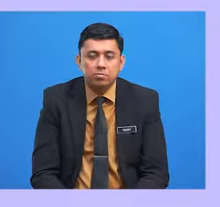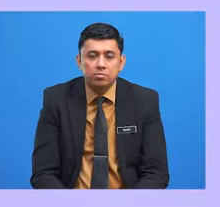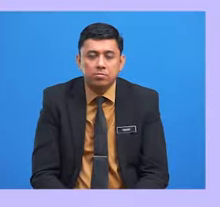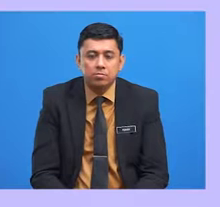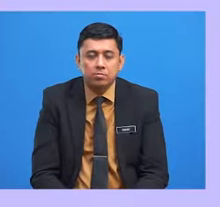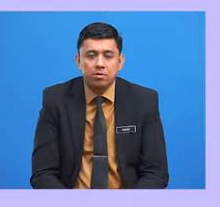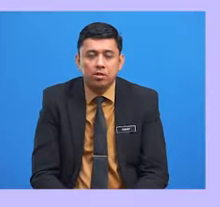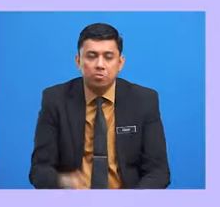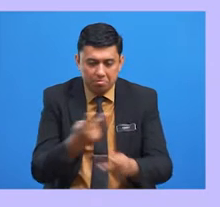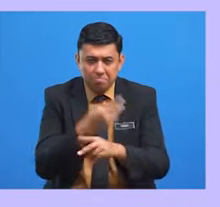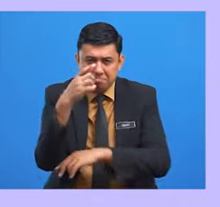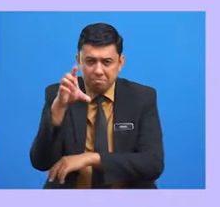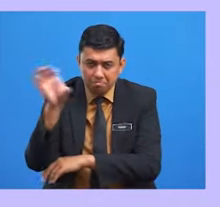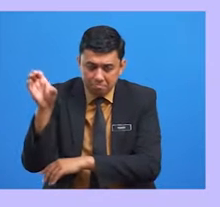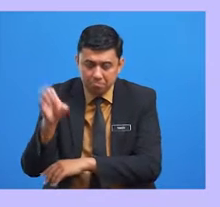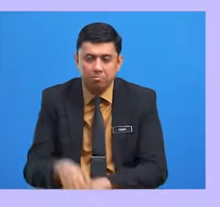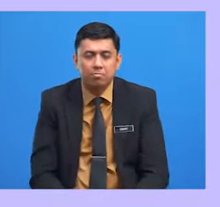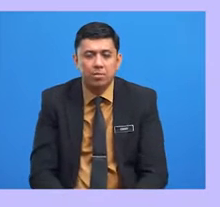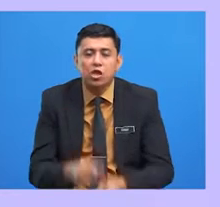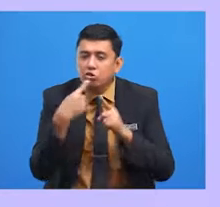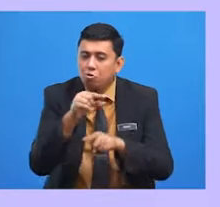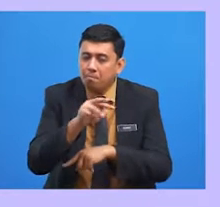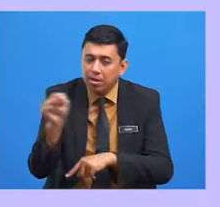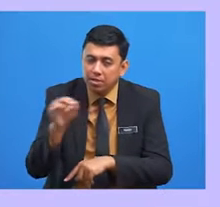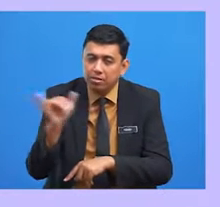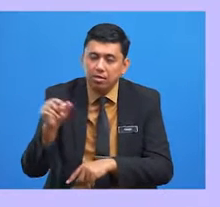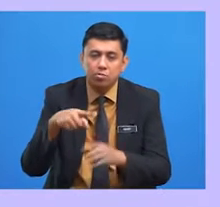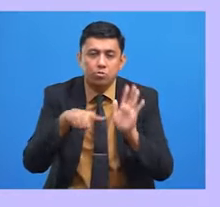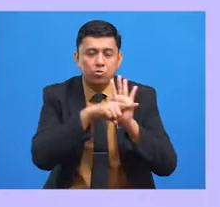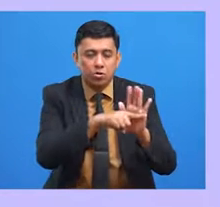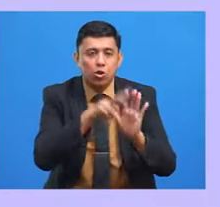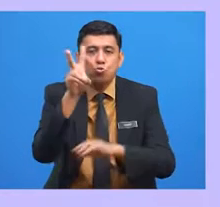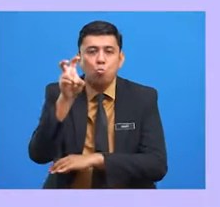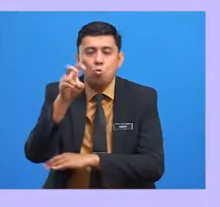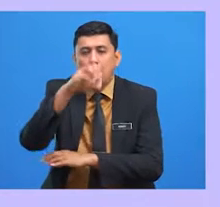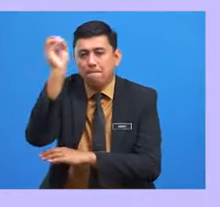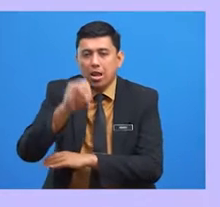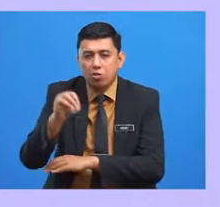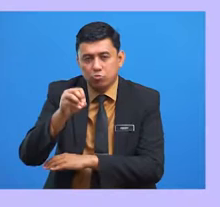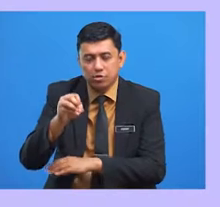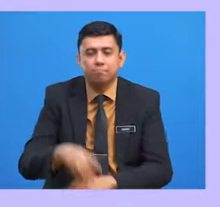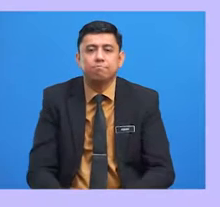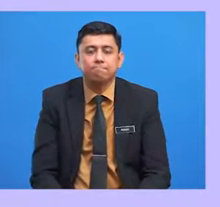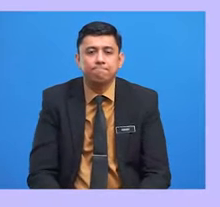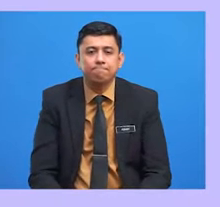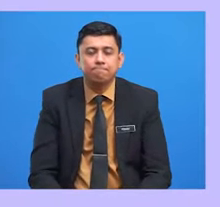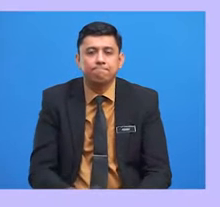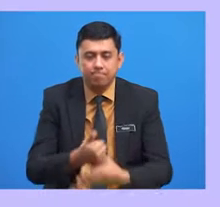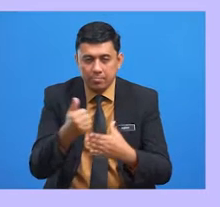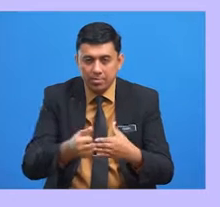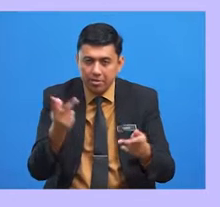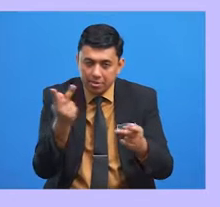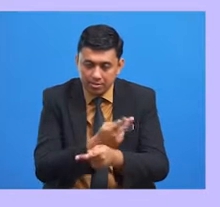bahagi RM16 darab 100. Jawapannya adalah negatif 20%. Akhir